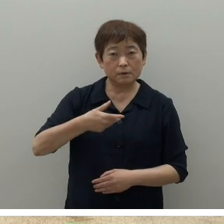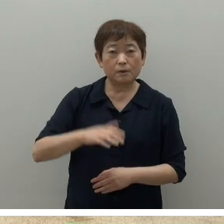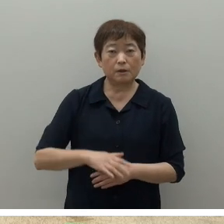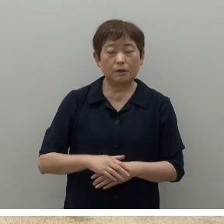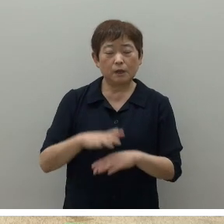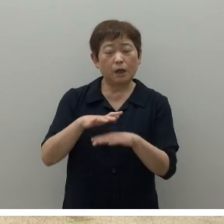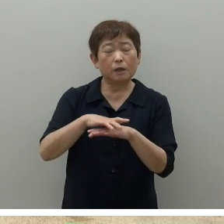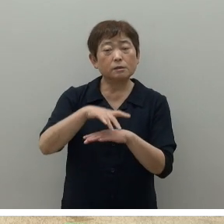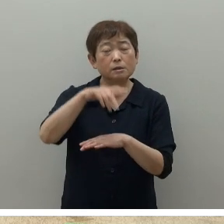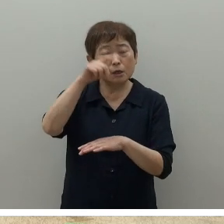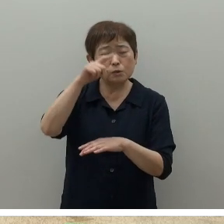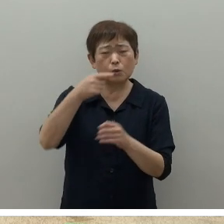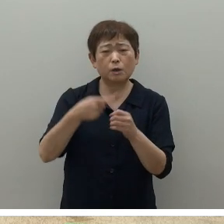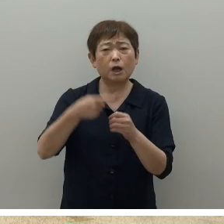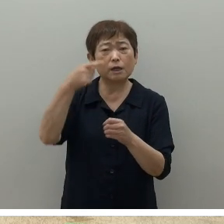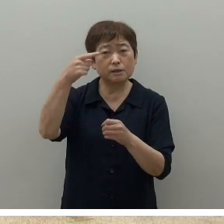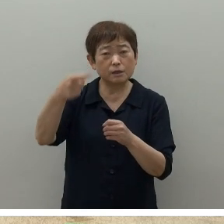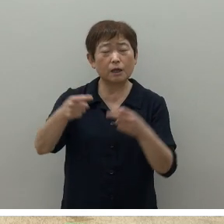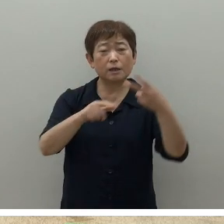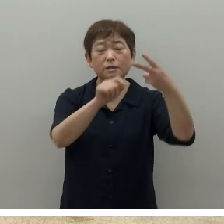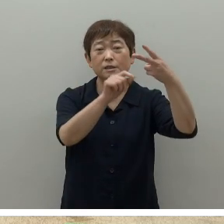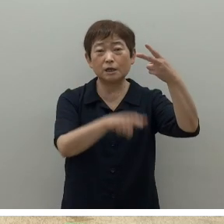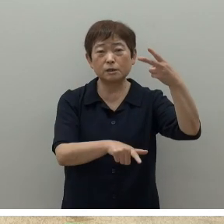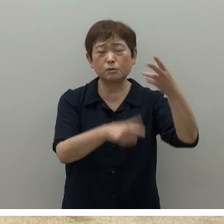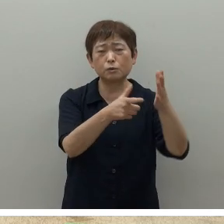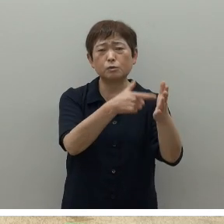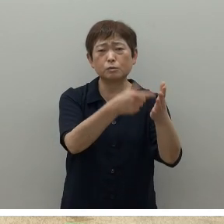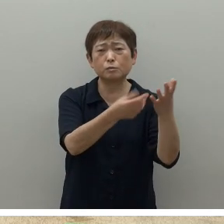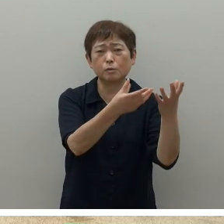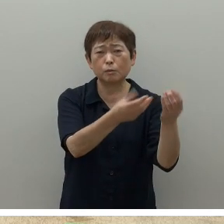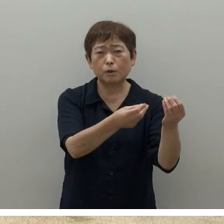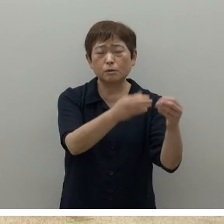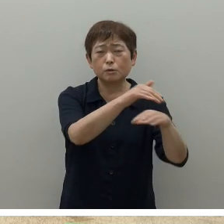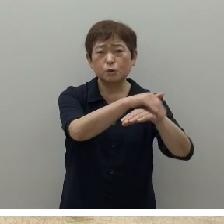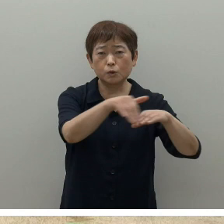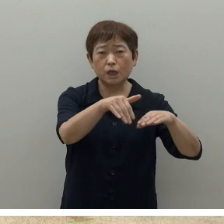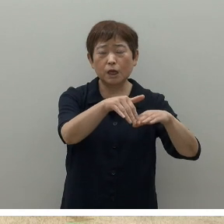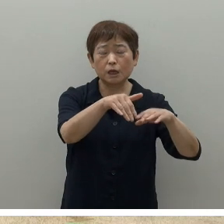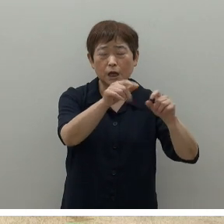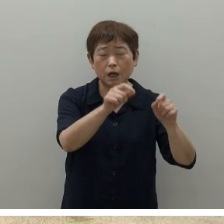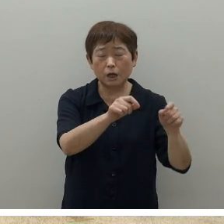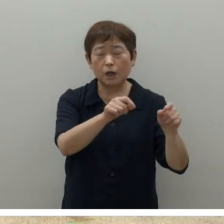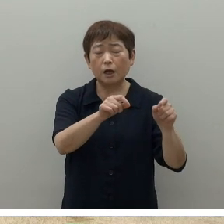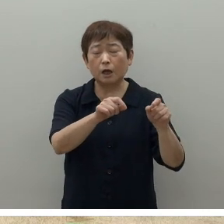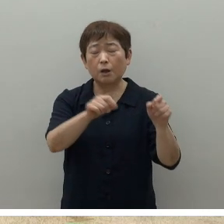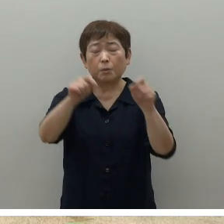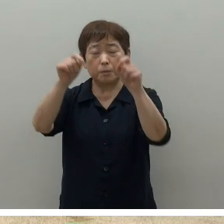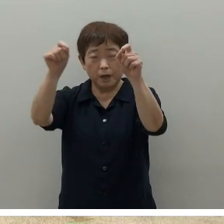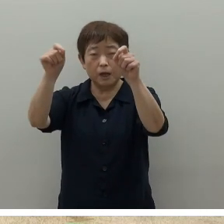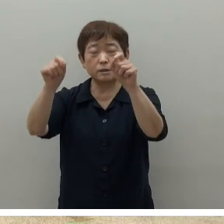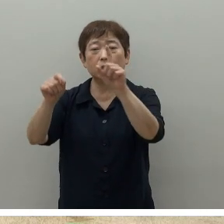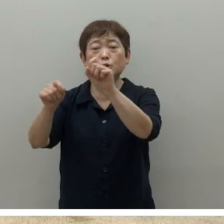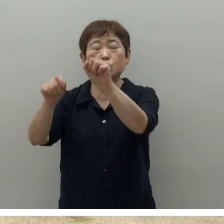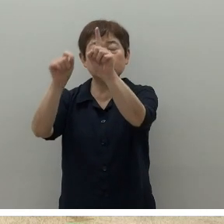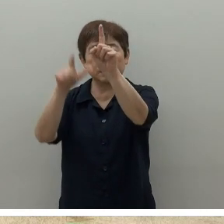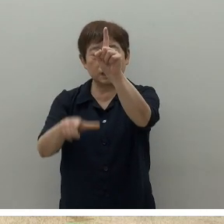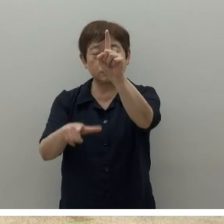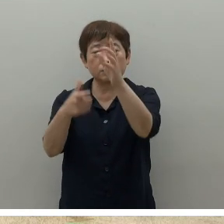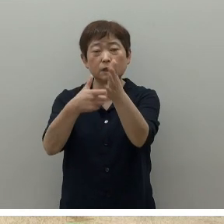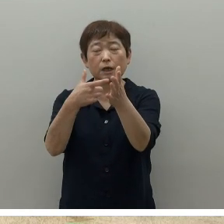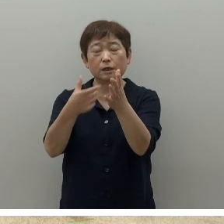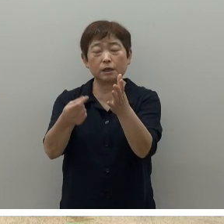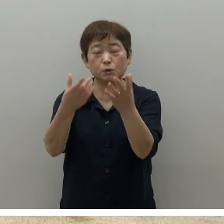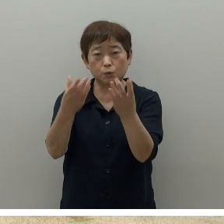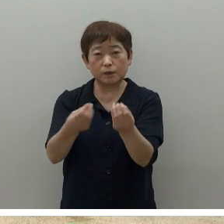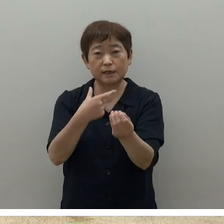当初の来年2月から11月へ前倒しということで、これはいわゆるワクチン対象者の中で